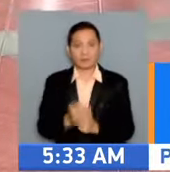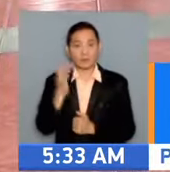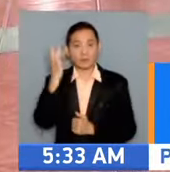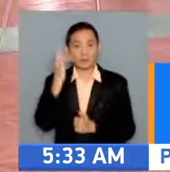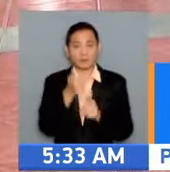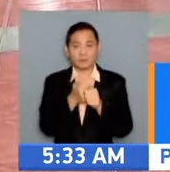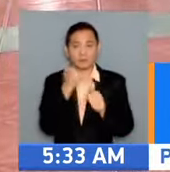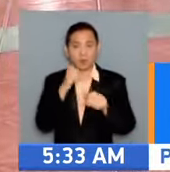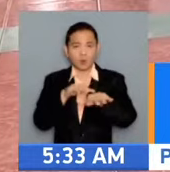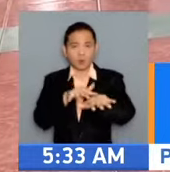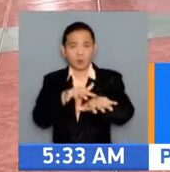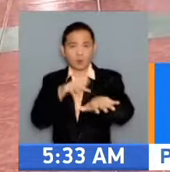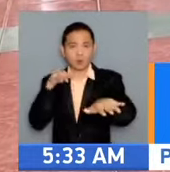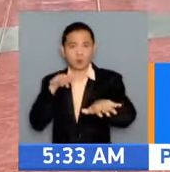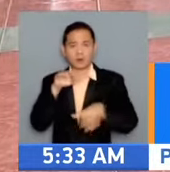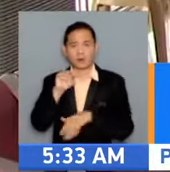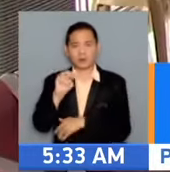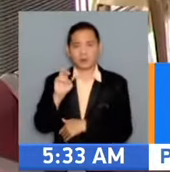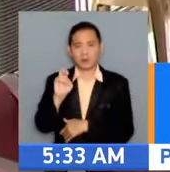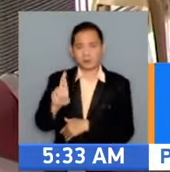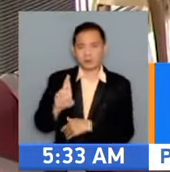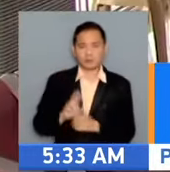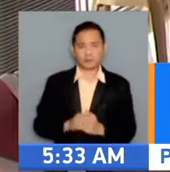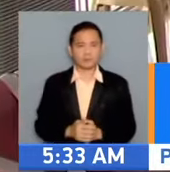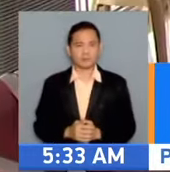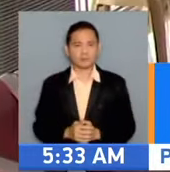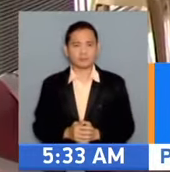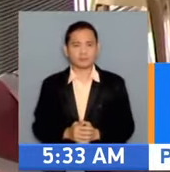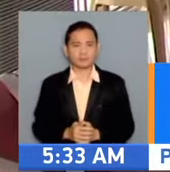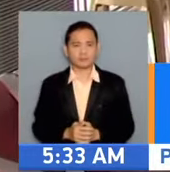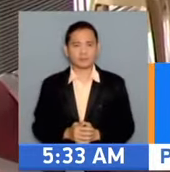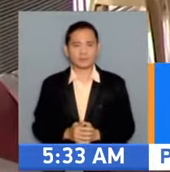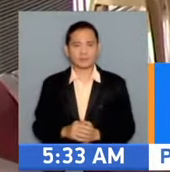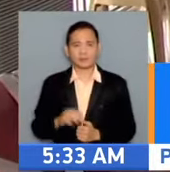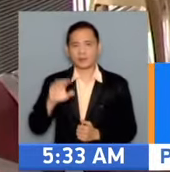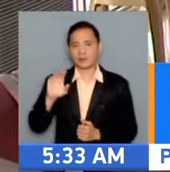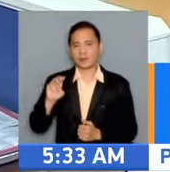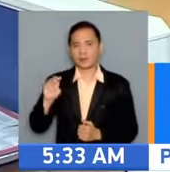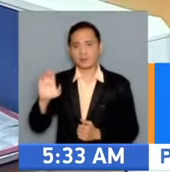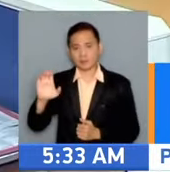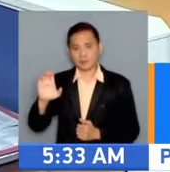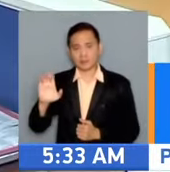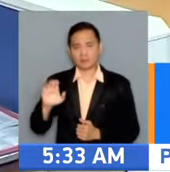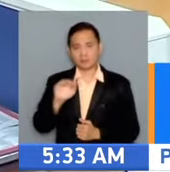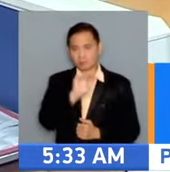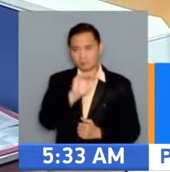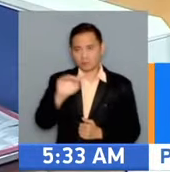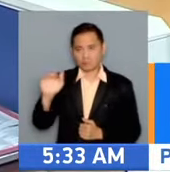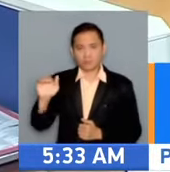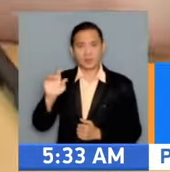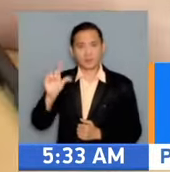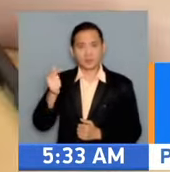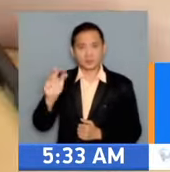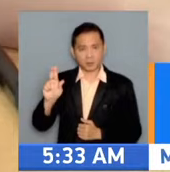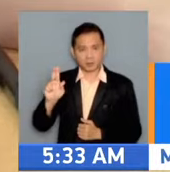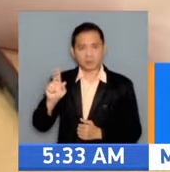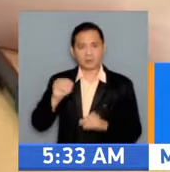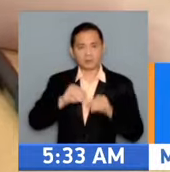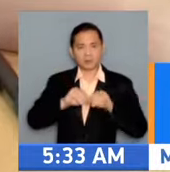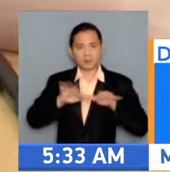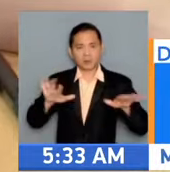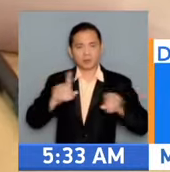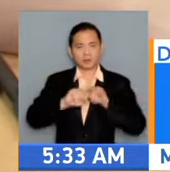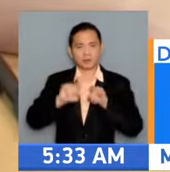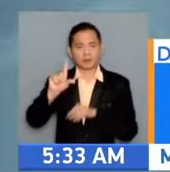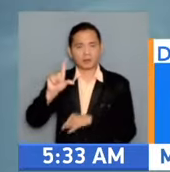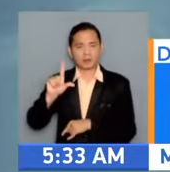makaiwas sa rin sa rush hour. Inaabisuhan ng MMC ang mga LGU na maglabas ng ordinansa kaugnay nito.